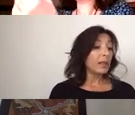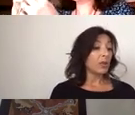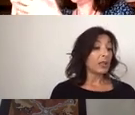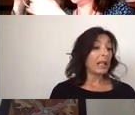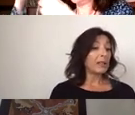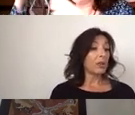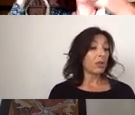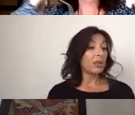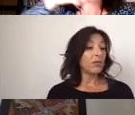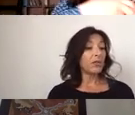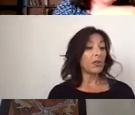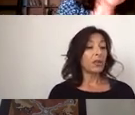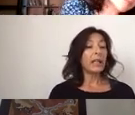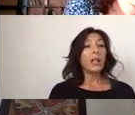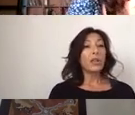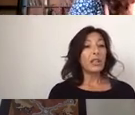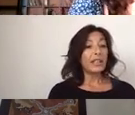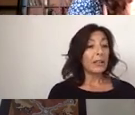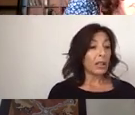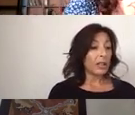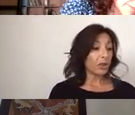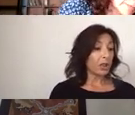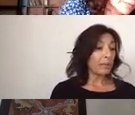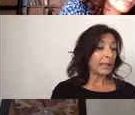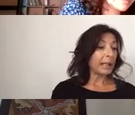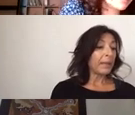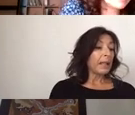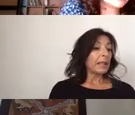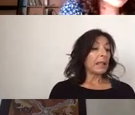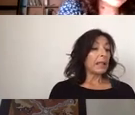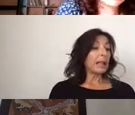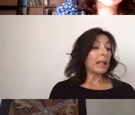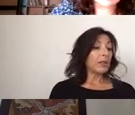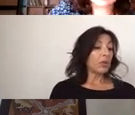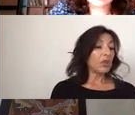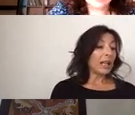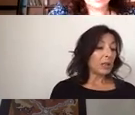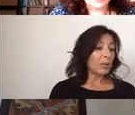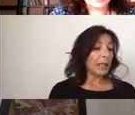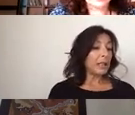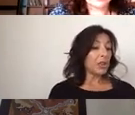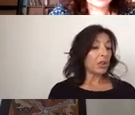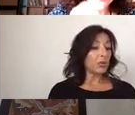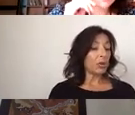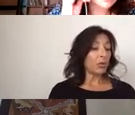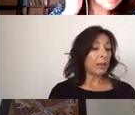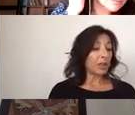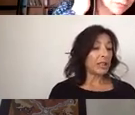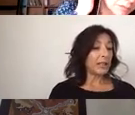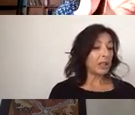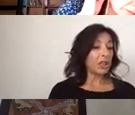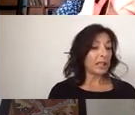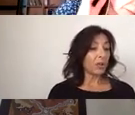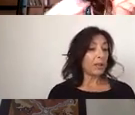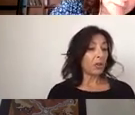contribuiscono tra l'altro la loro diffusione condividendole nei social media. Eh tra l'altro già da duemila e diciotto una